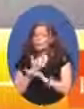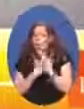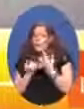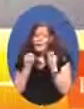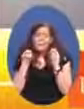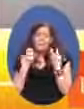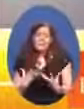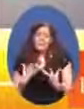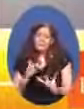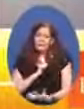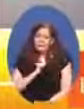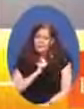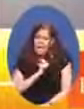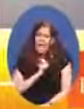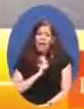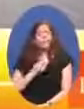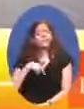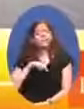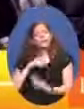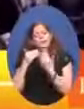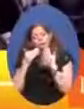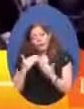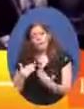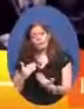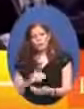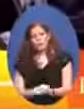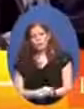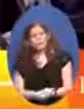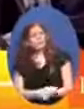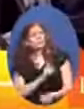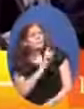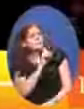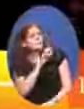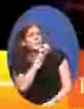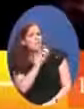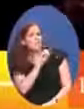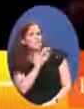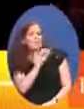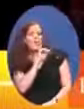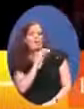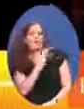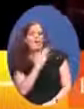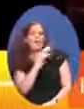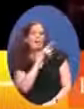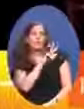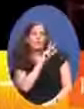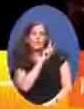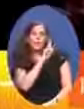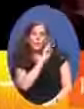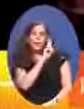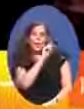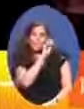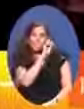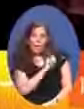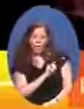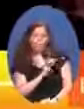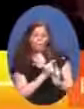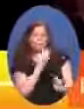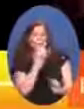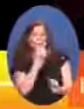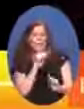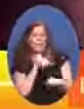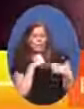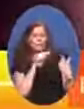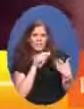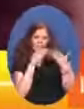פעולה מדהים, ואנחנו מוכירים תודה. ומי זאת מאיה צוקרמן שפתאום השקיעה את השנים האלה